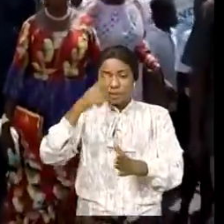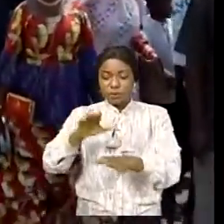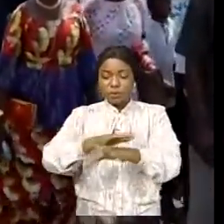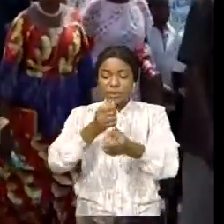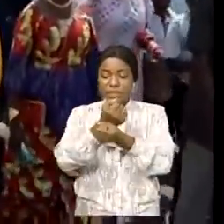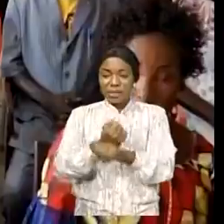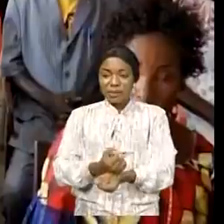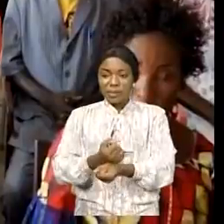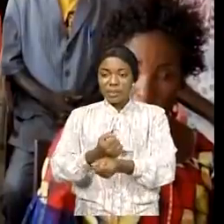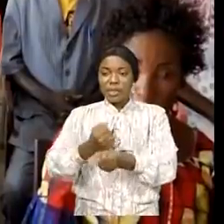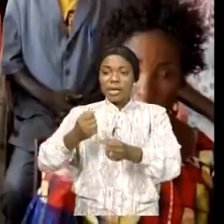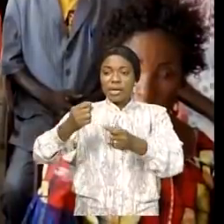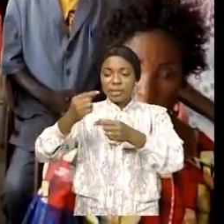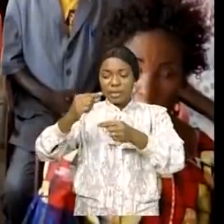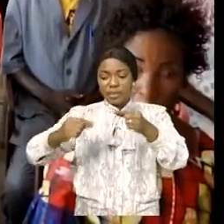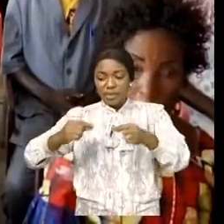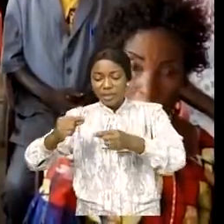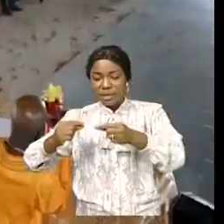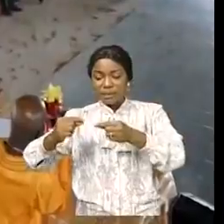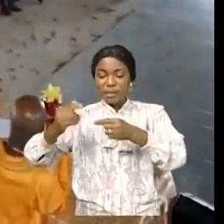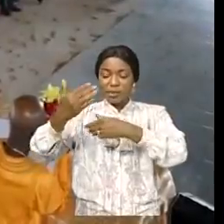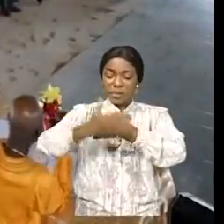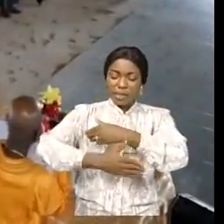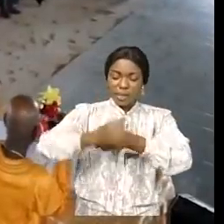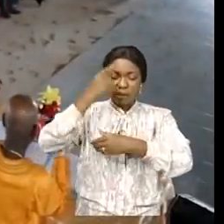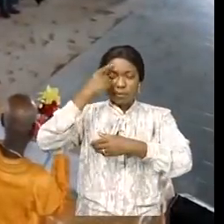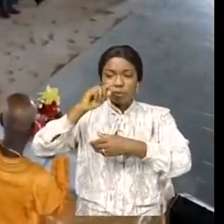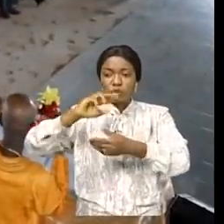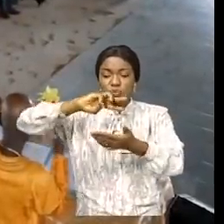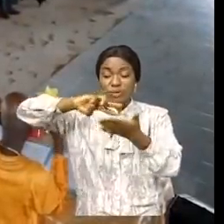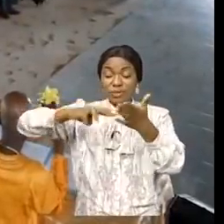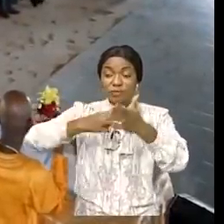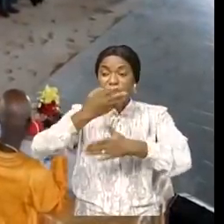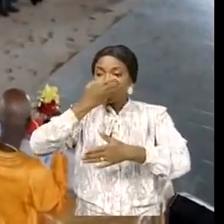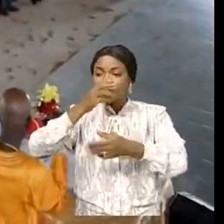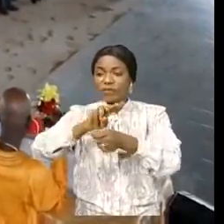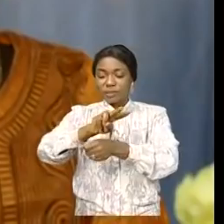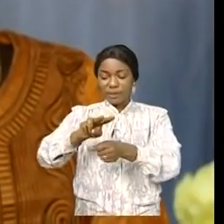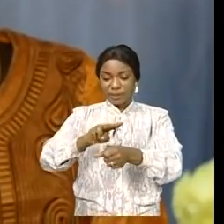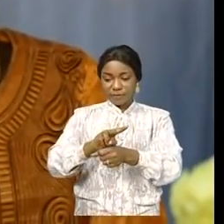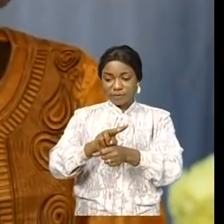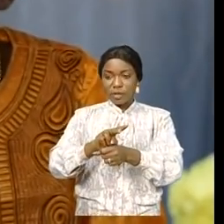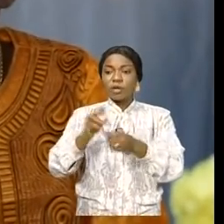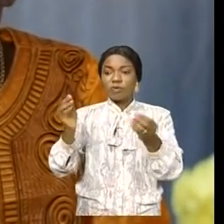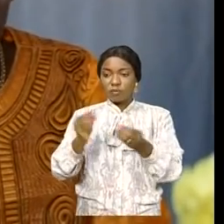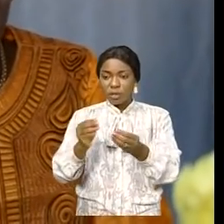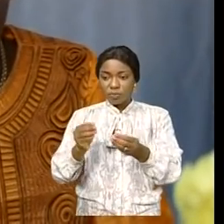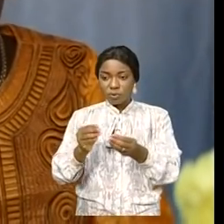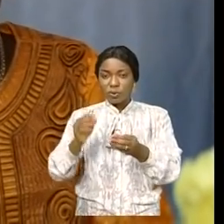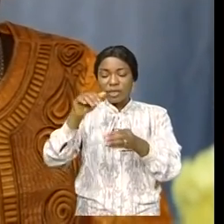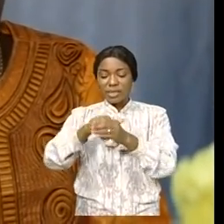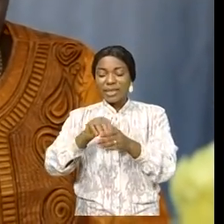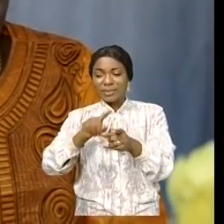mesures barrières contre la troisième vague du Covid-19, la mobilisation des cadres de l'EPST sur le redressement du sous-secteur